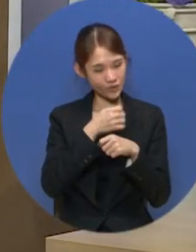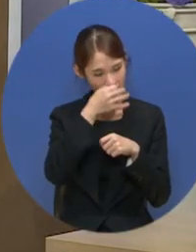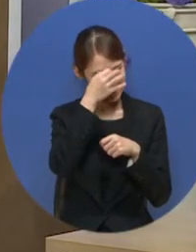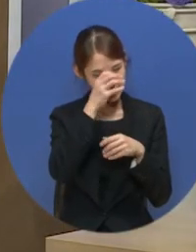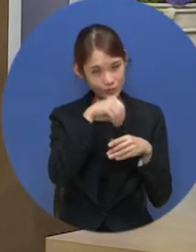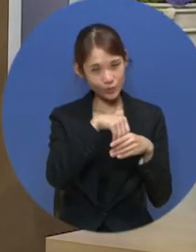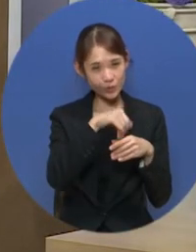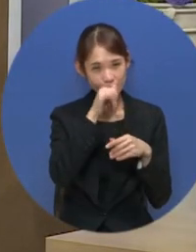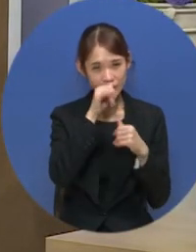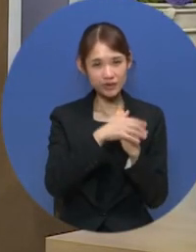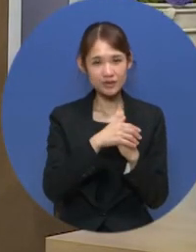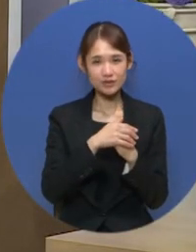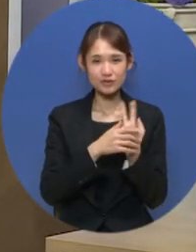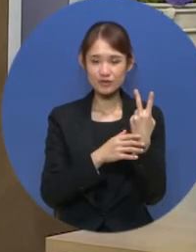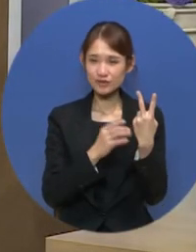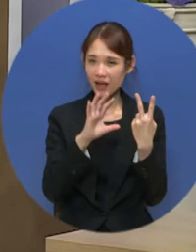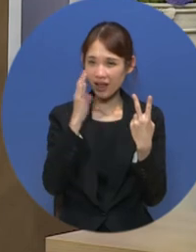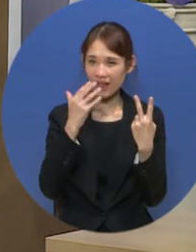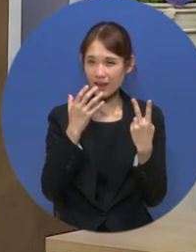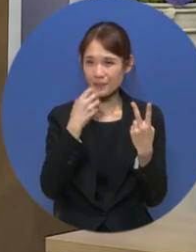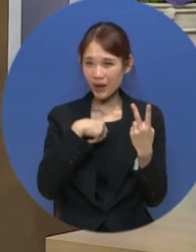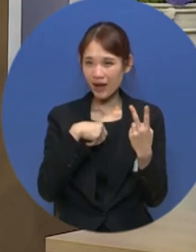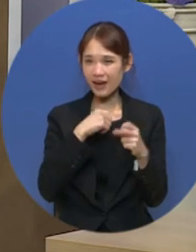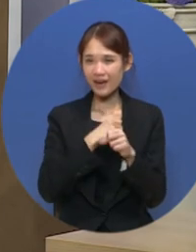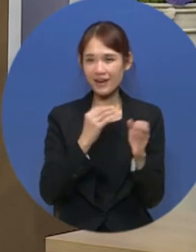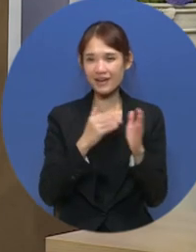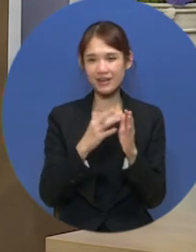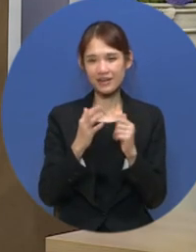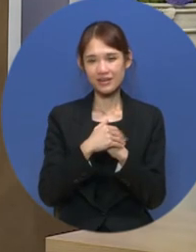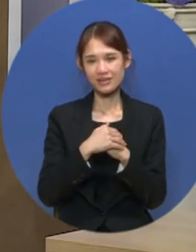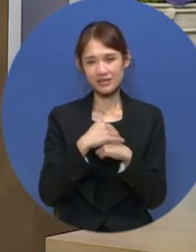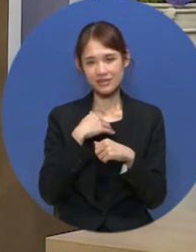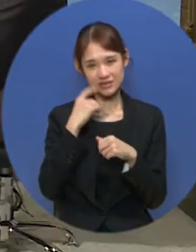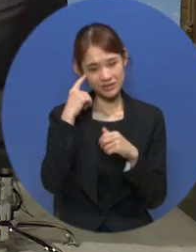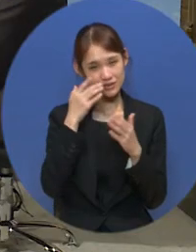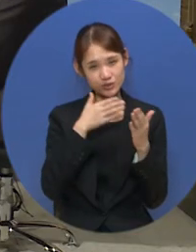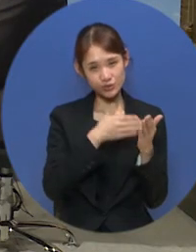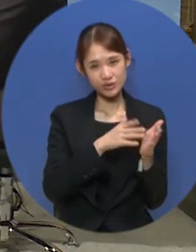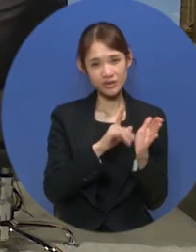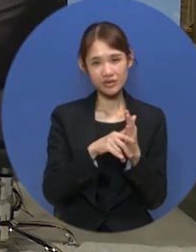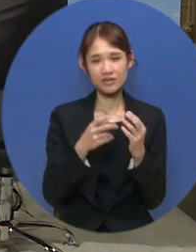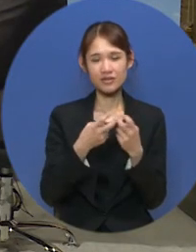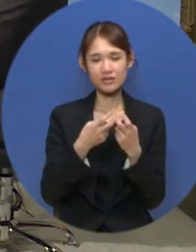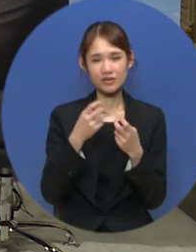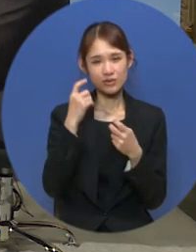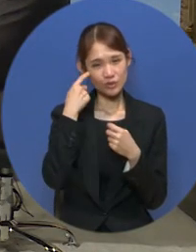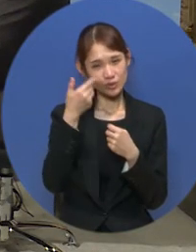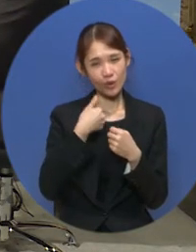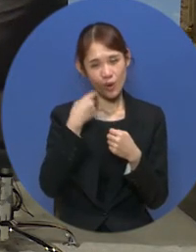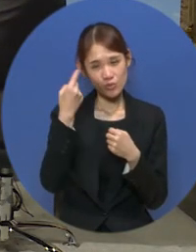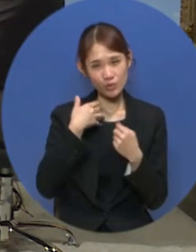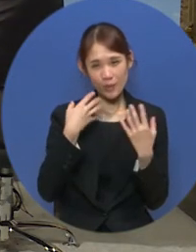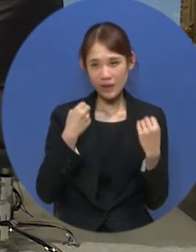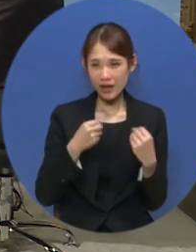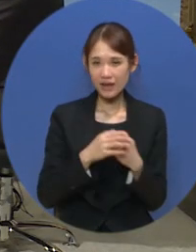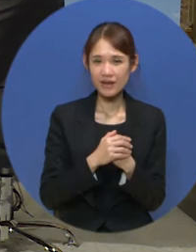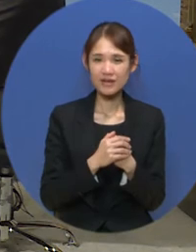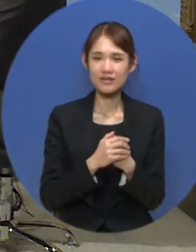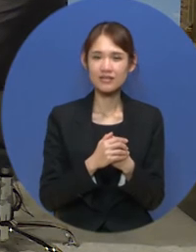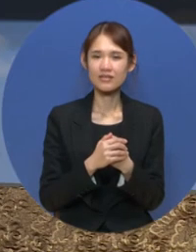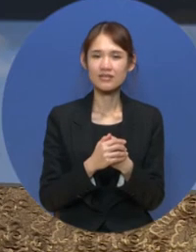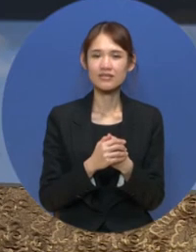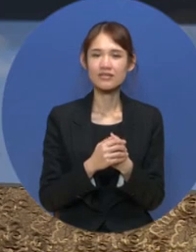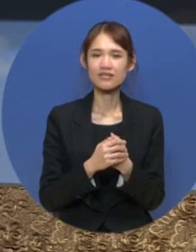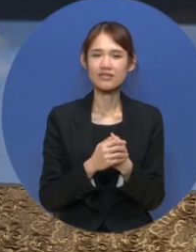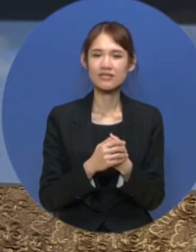기능성도 담아야 되고 이게 두 마리의 토끼를 같이 잡아야 네, 되니까. 아마 제가 의견 줄때 어떻게 했으면 좋겠냐라고 얘기를 많이